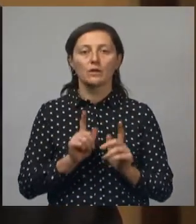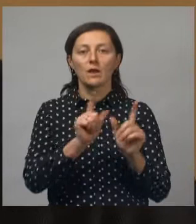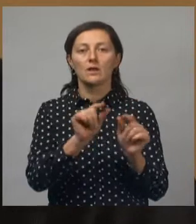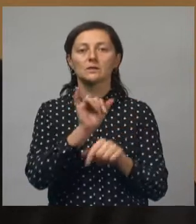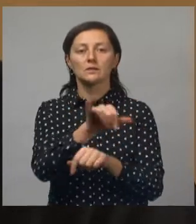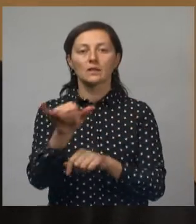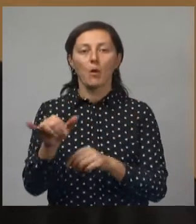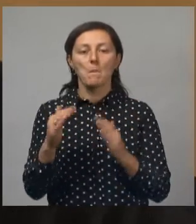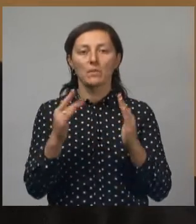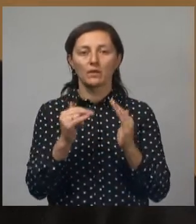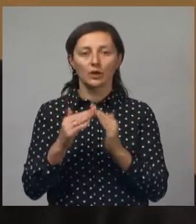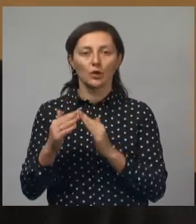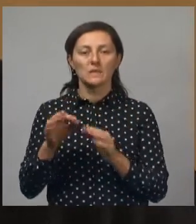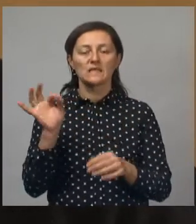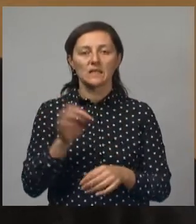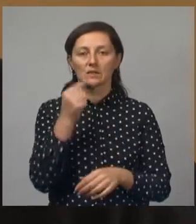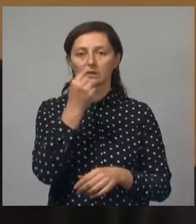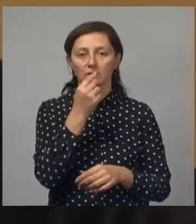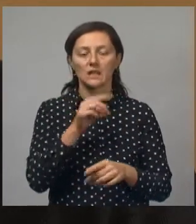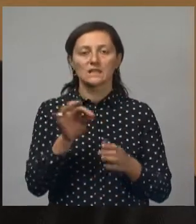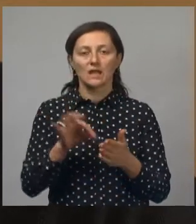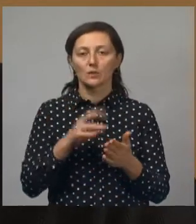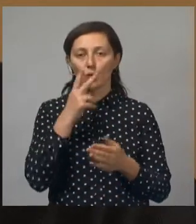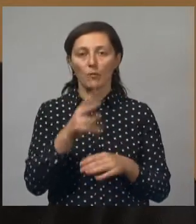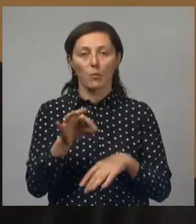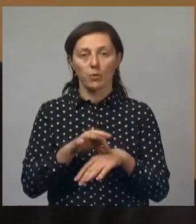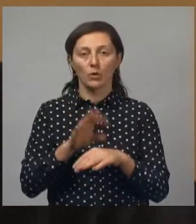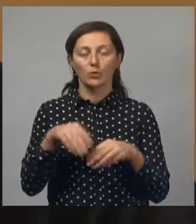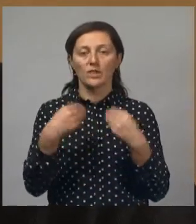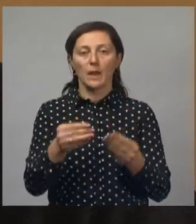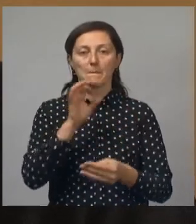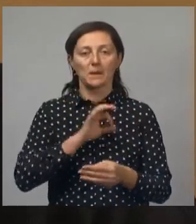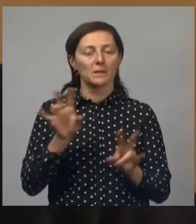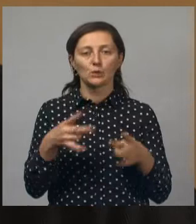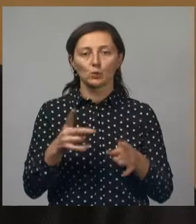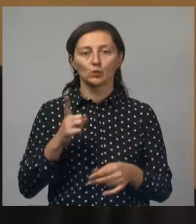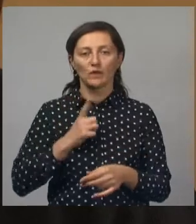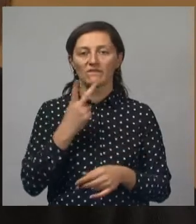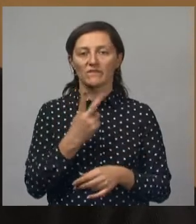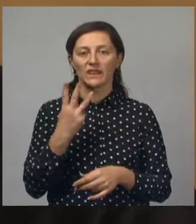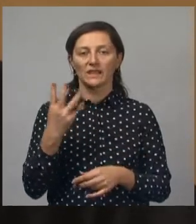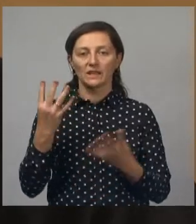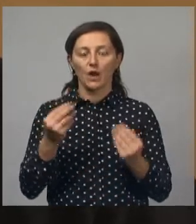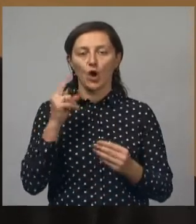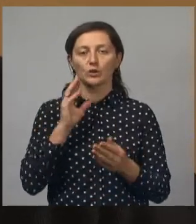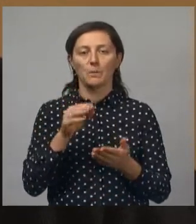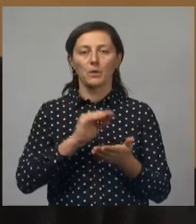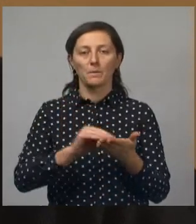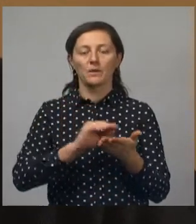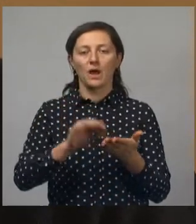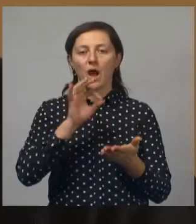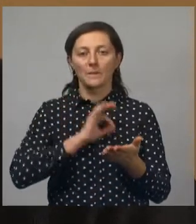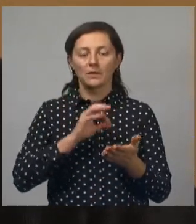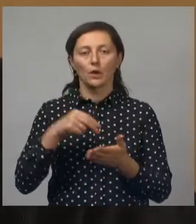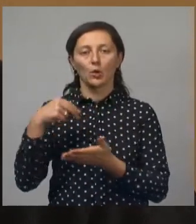брать мазки. Сразу же эти врачи выдают препараты. То есть не нужно ждать 2-3 дня, когда препарат будет выписан, забран в